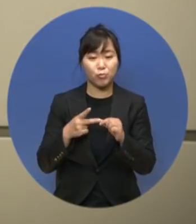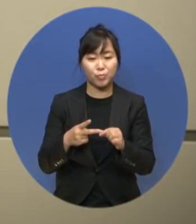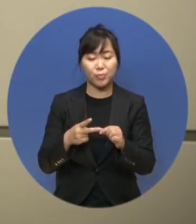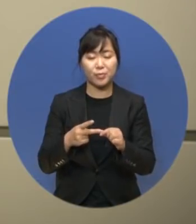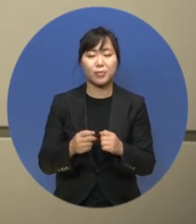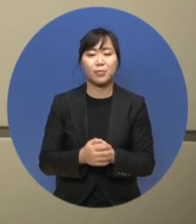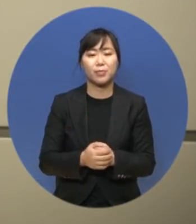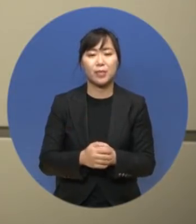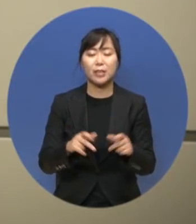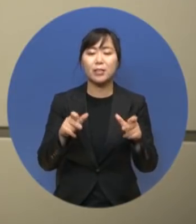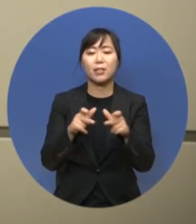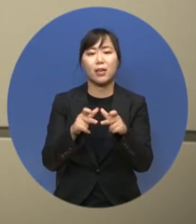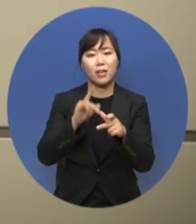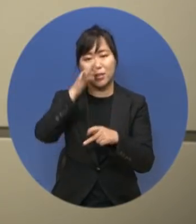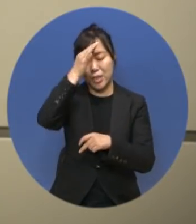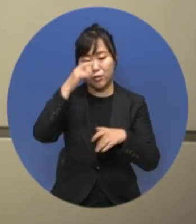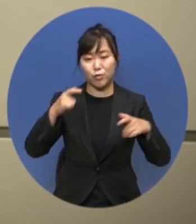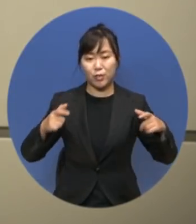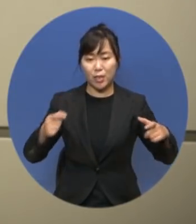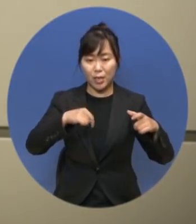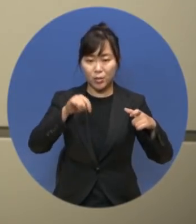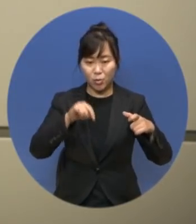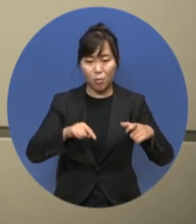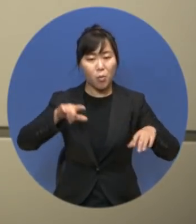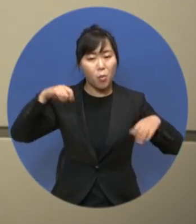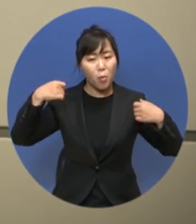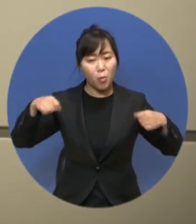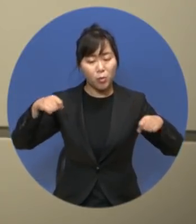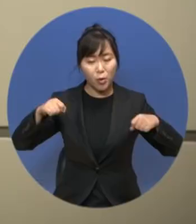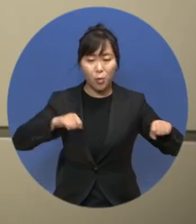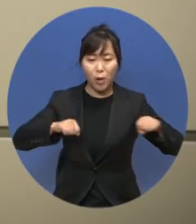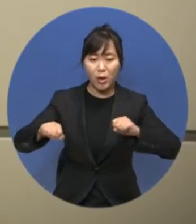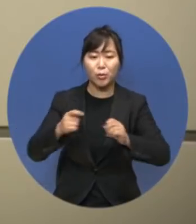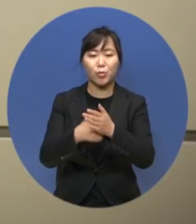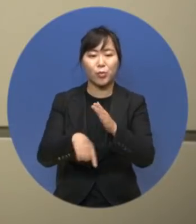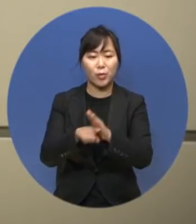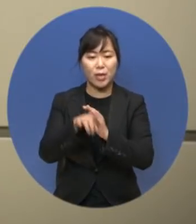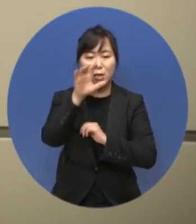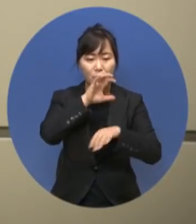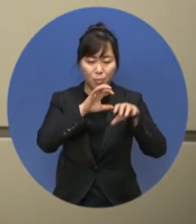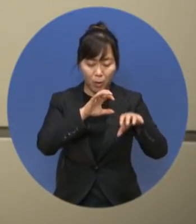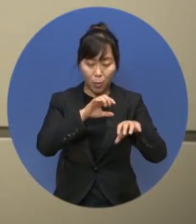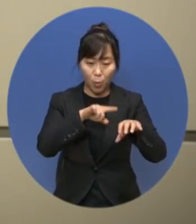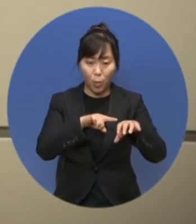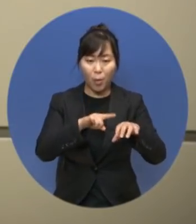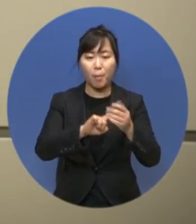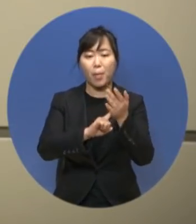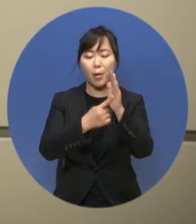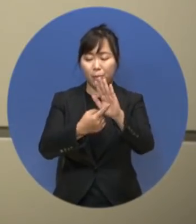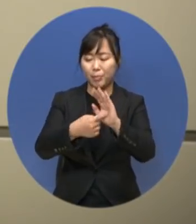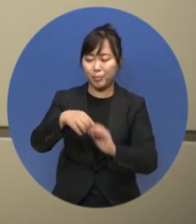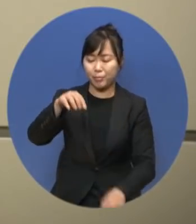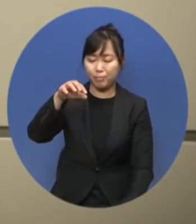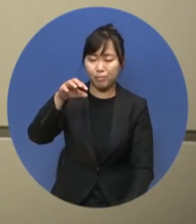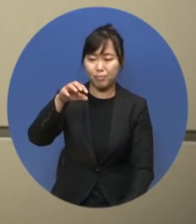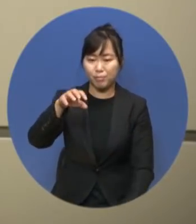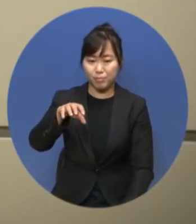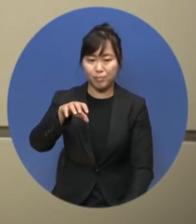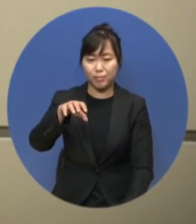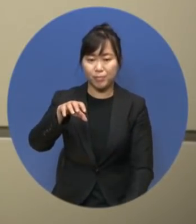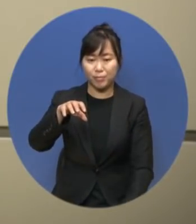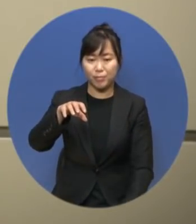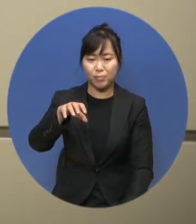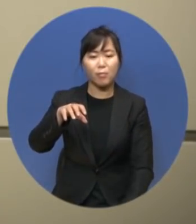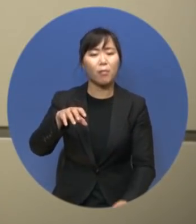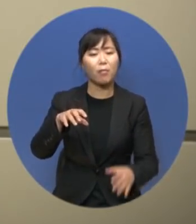번째로는 장애예술계에서 공연 활동을 위한 연습 공간이라든가 발표